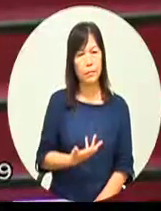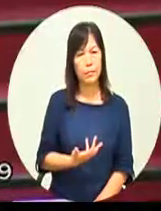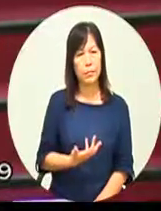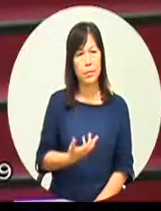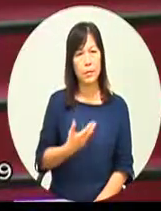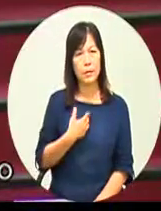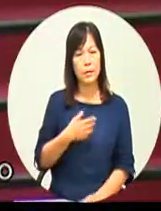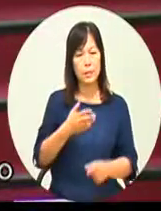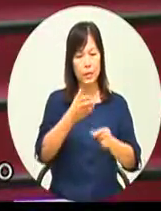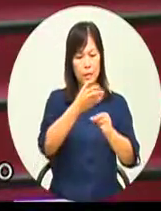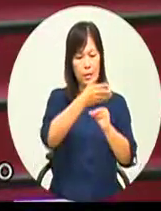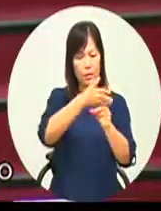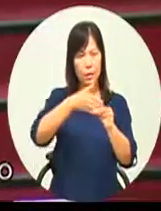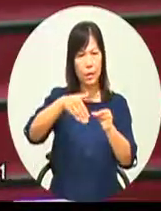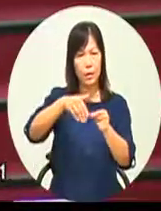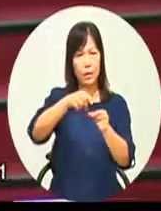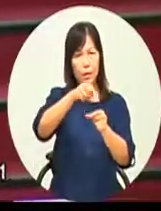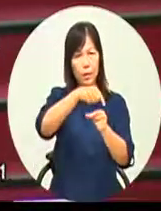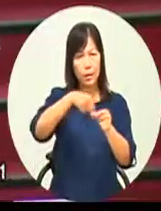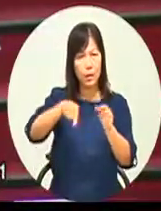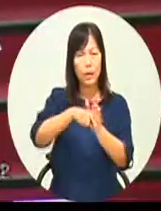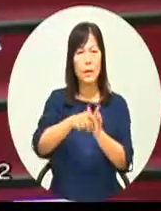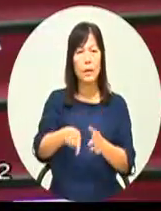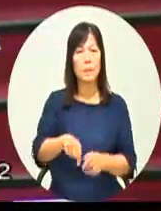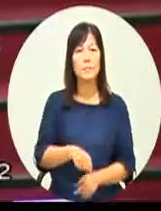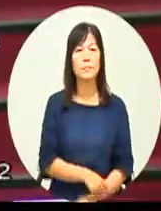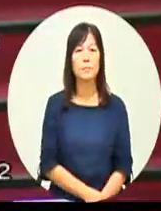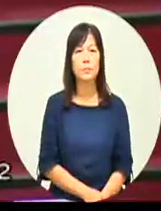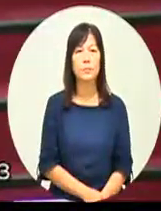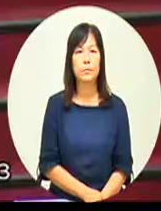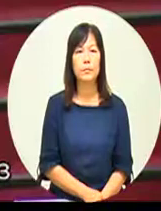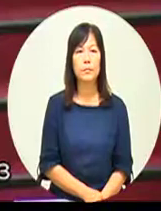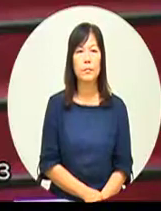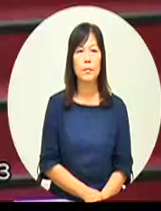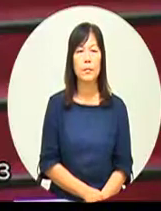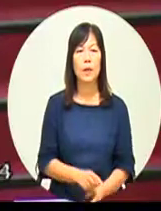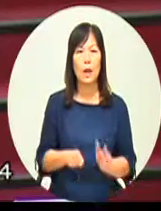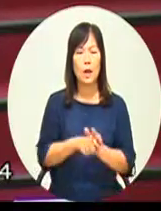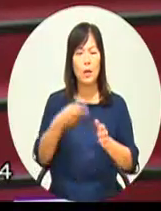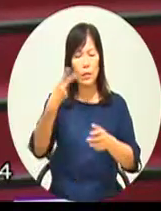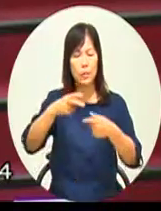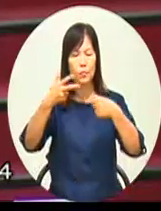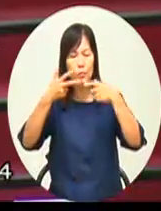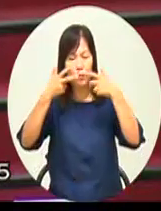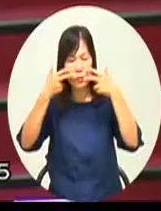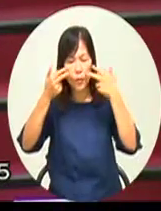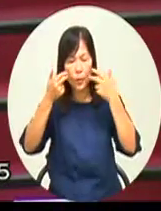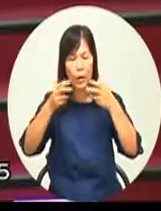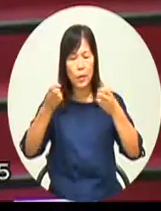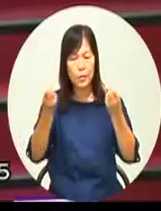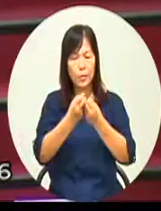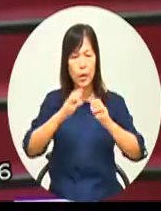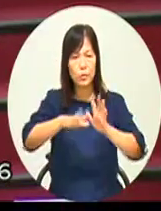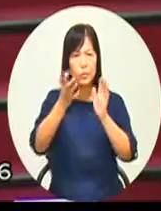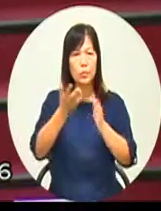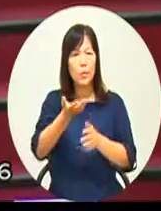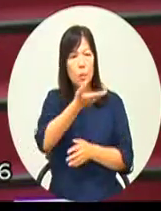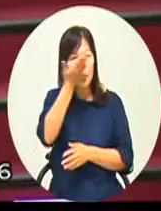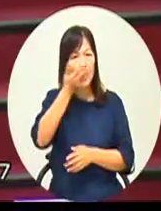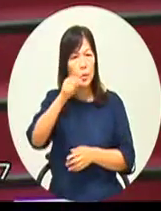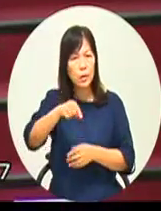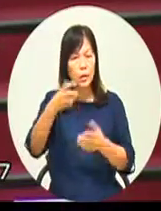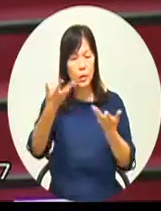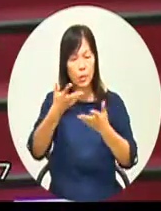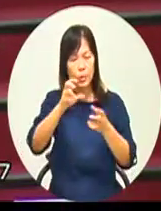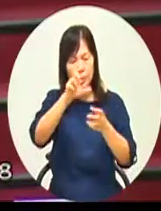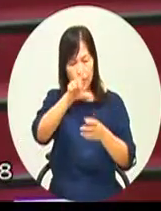横，还一个是我们原乡区应该怎么发展观光的一个议题。